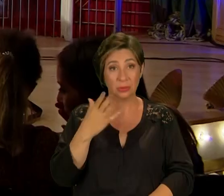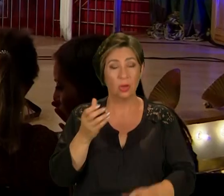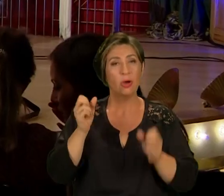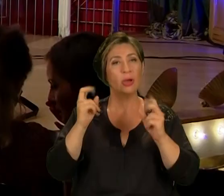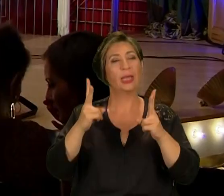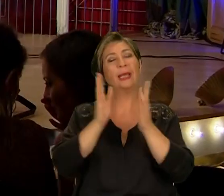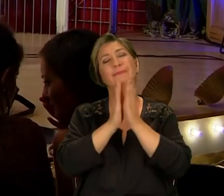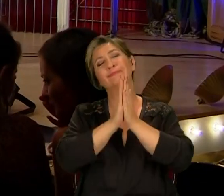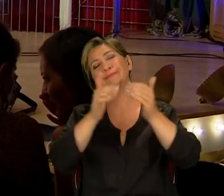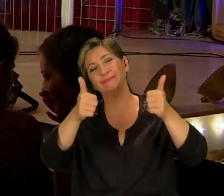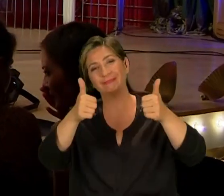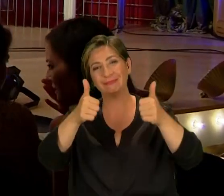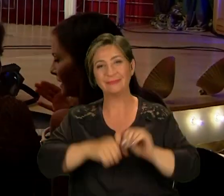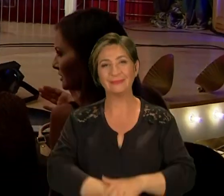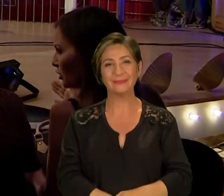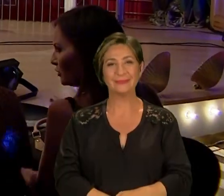Okey. Alkışlıyoruz.